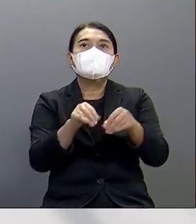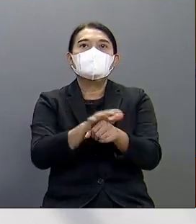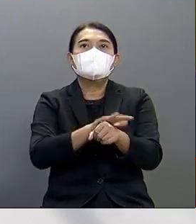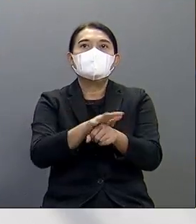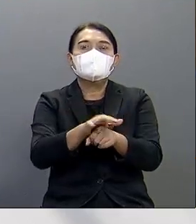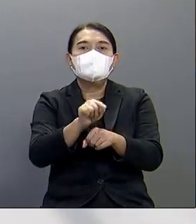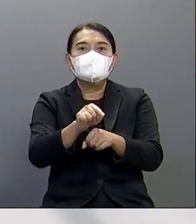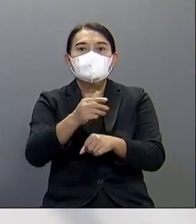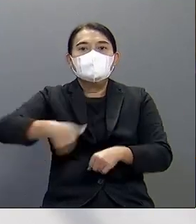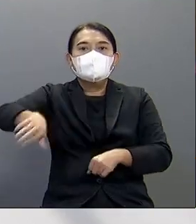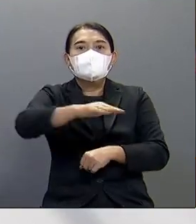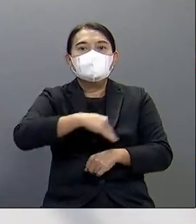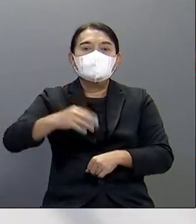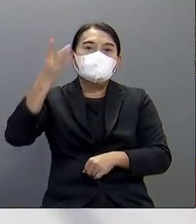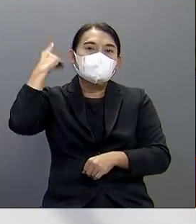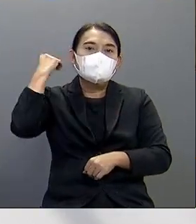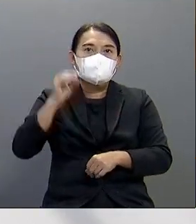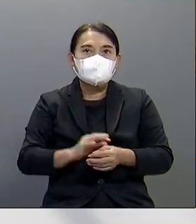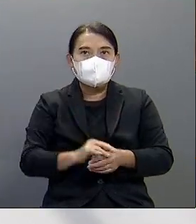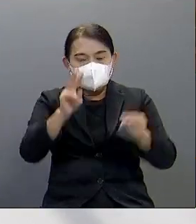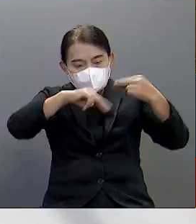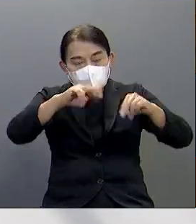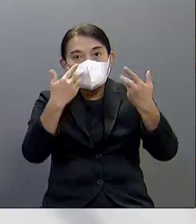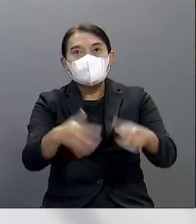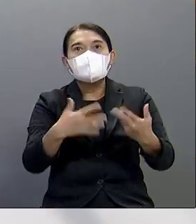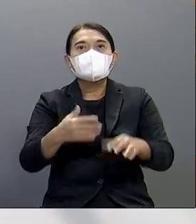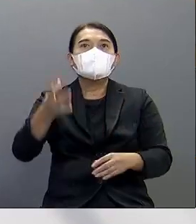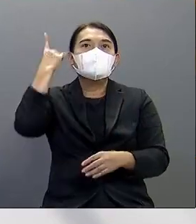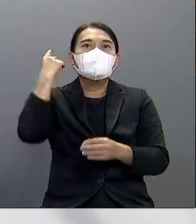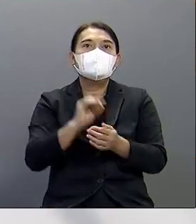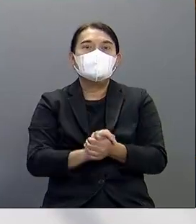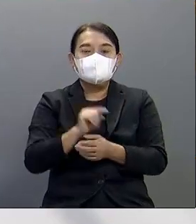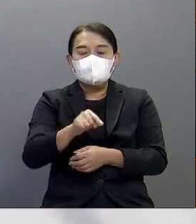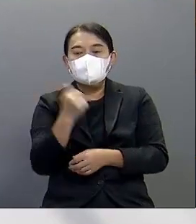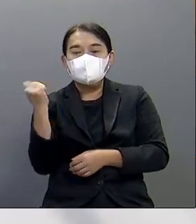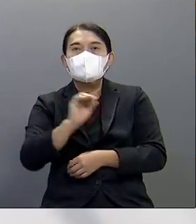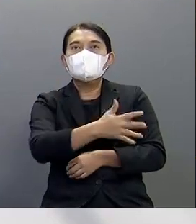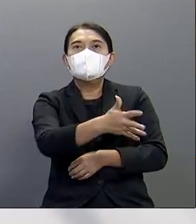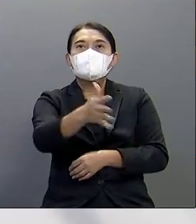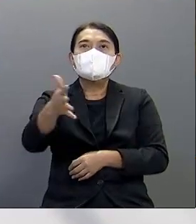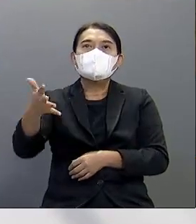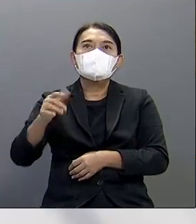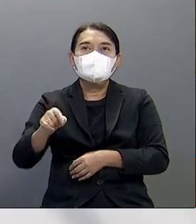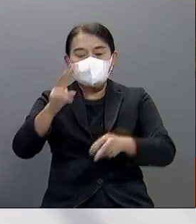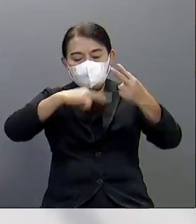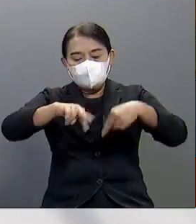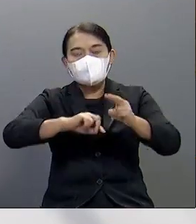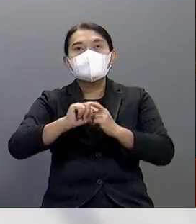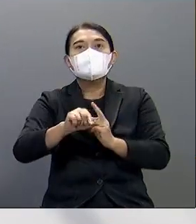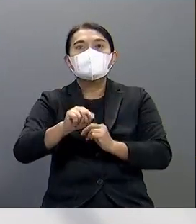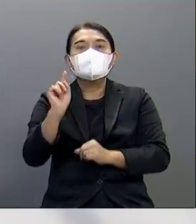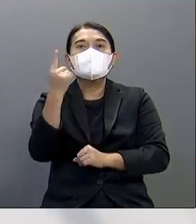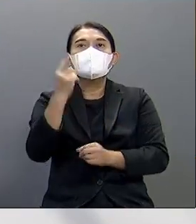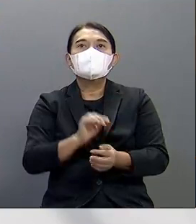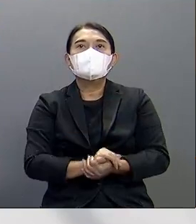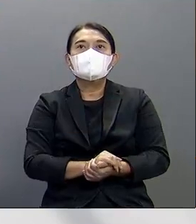นอกนั้นเราเช็คหมดตั้งแต่เมื่อวานและจนถึงกระทั่งวันนี้ปรากฏว่าทุกต้นไม่มีปัญหาแล้วเราก็ได้ตรวจสอบรีเช็คอีกร